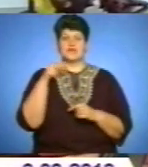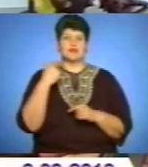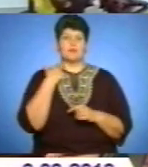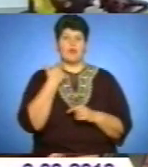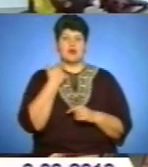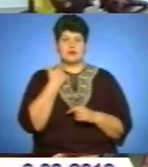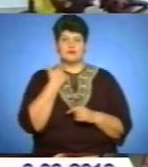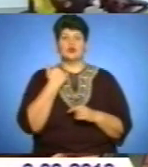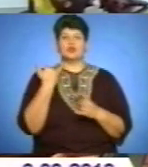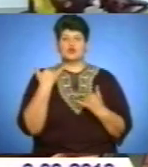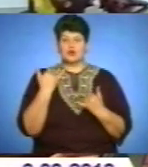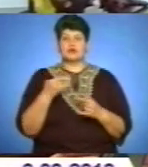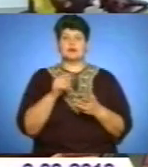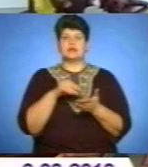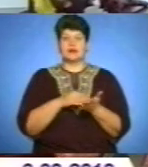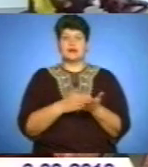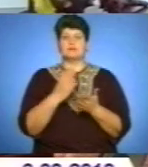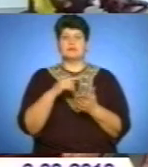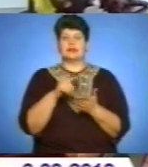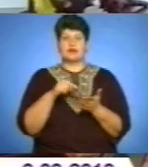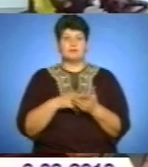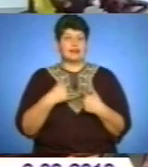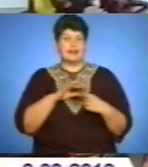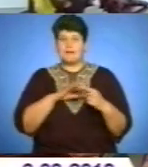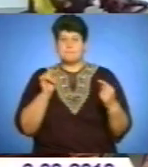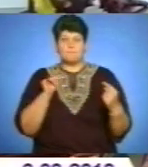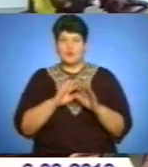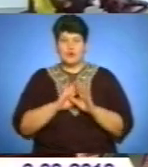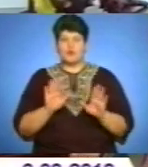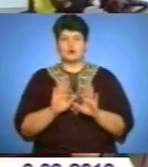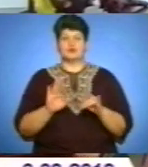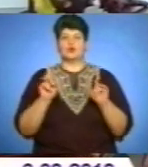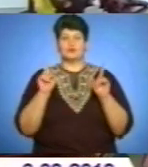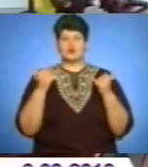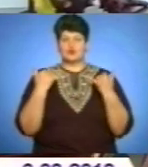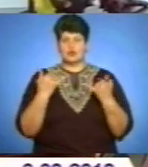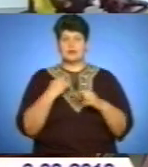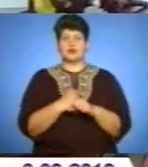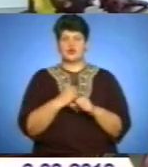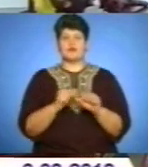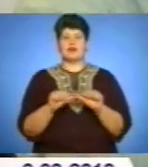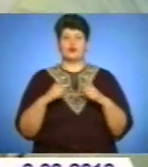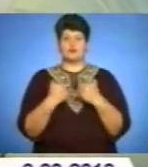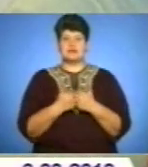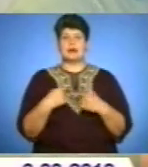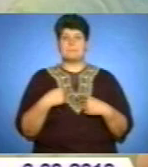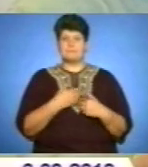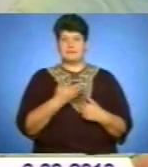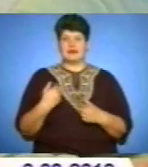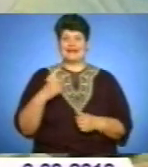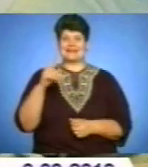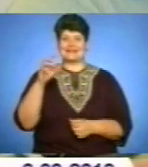Тому десь ми сьогодні поставили питання, що ми не проти, щоб сьогодні працювала комісія, ми за. Це в мене є